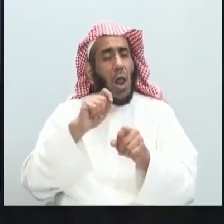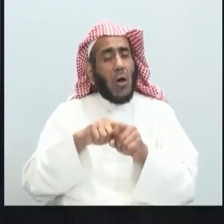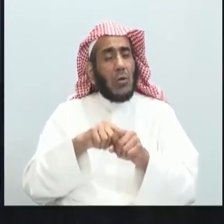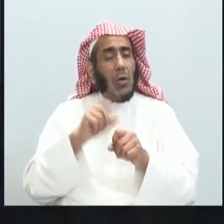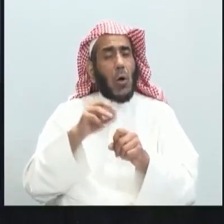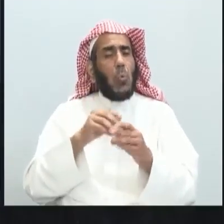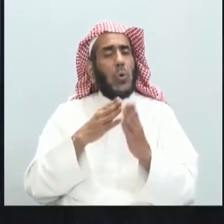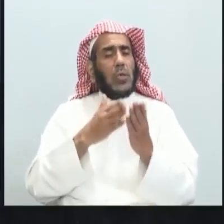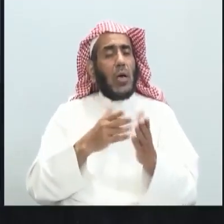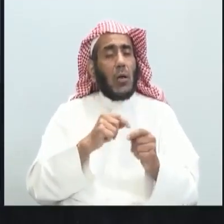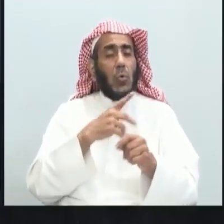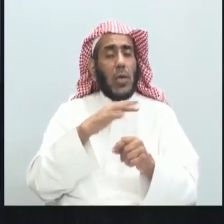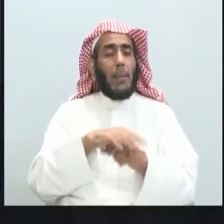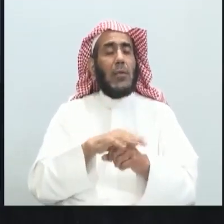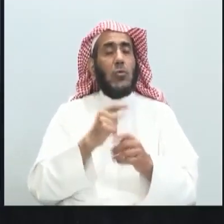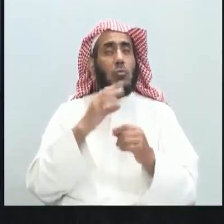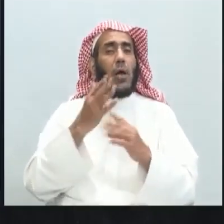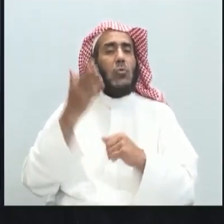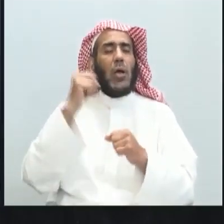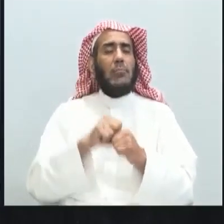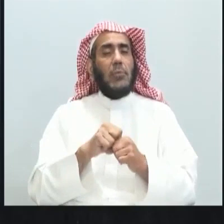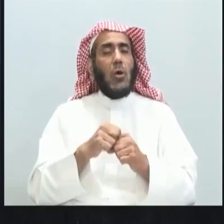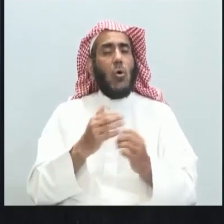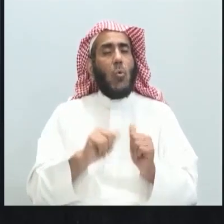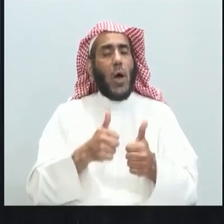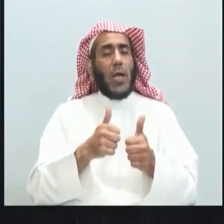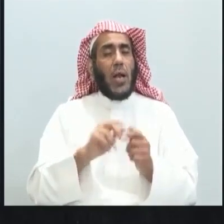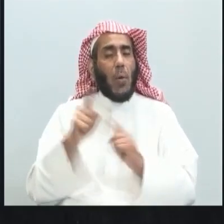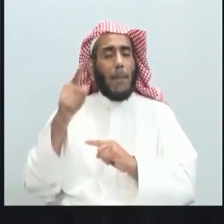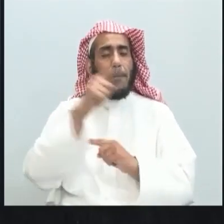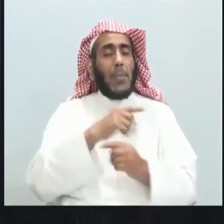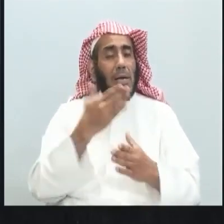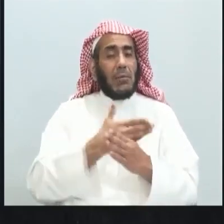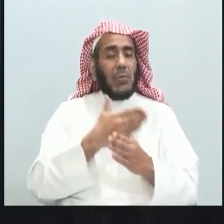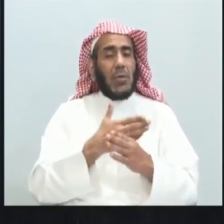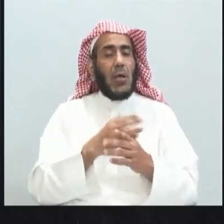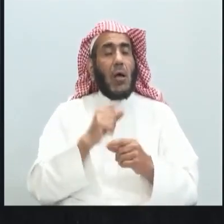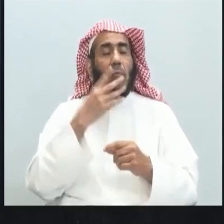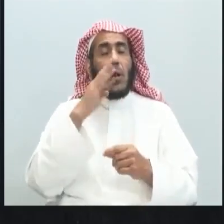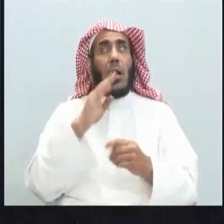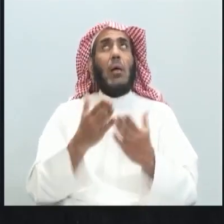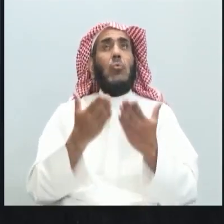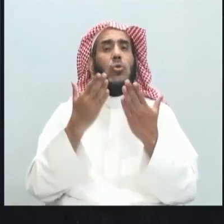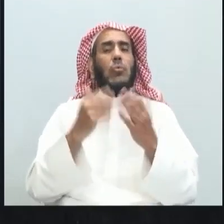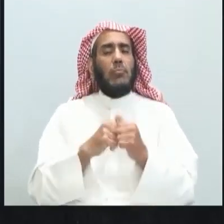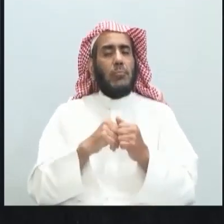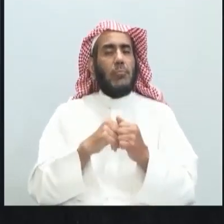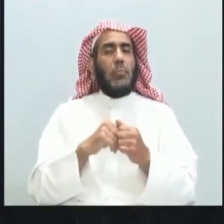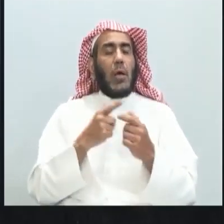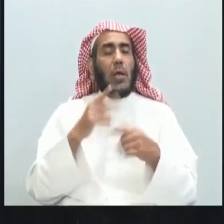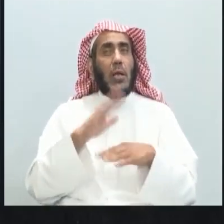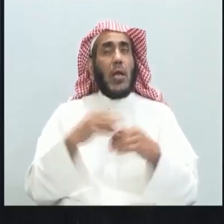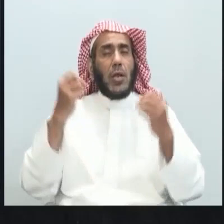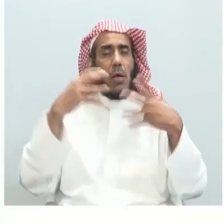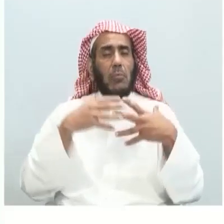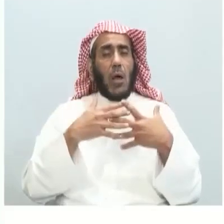وعلا وسخره لعباده سبحانه وتعالى وهيا لهم اسباب ذلك فلله الحمد والمنه على